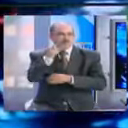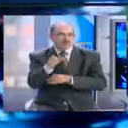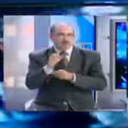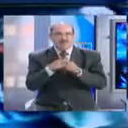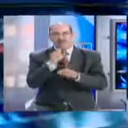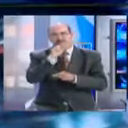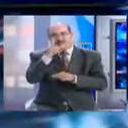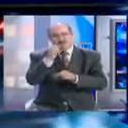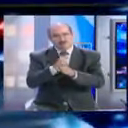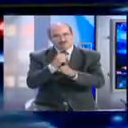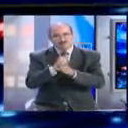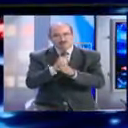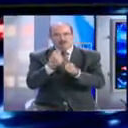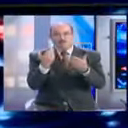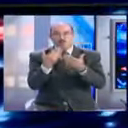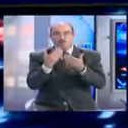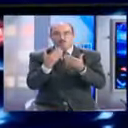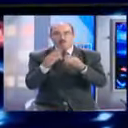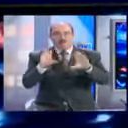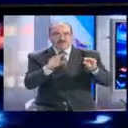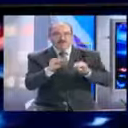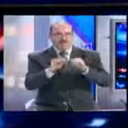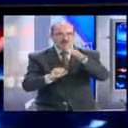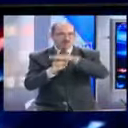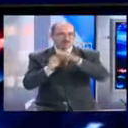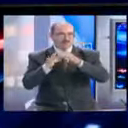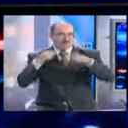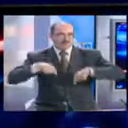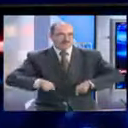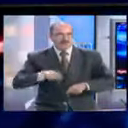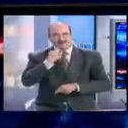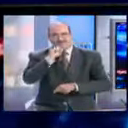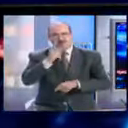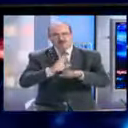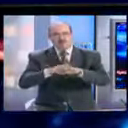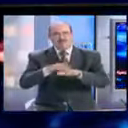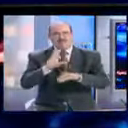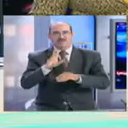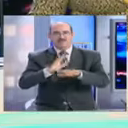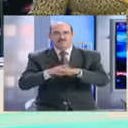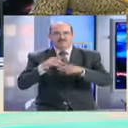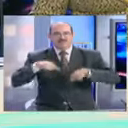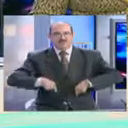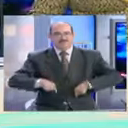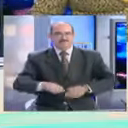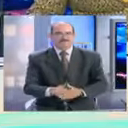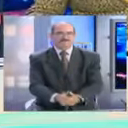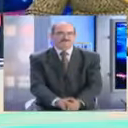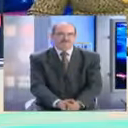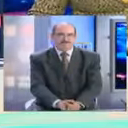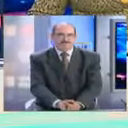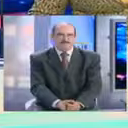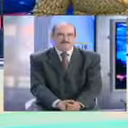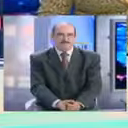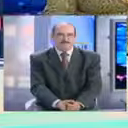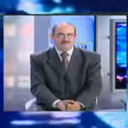وإنهاء المهام في وظائف عليا في الدولة. انتهى بيان مجلس الوزراء. كما هذا